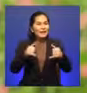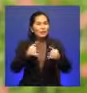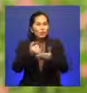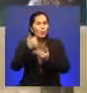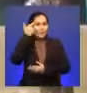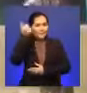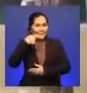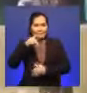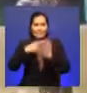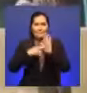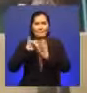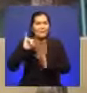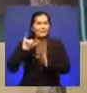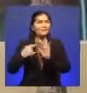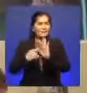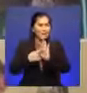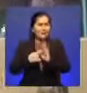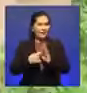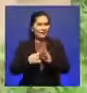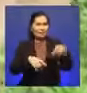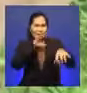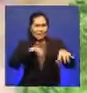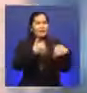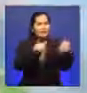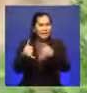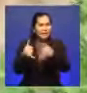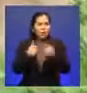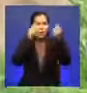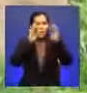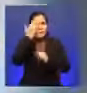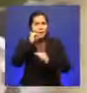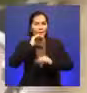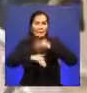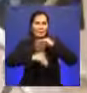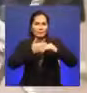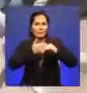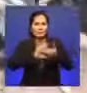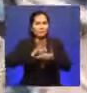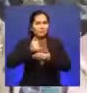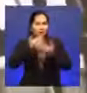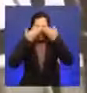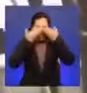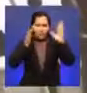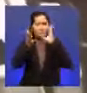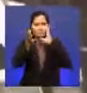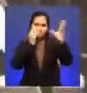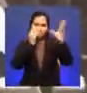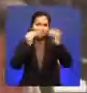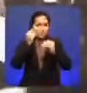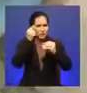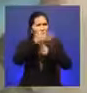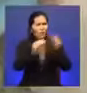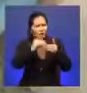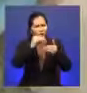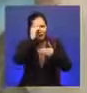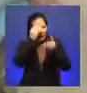เย ่แต่ละฐานของสนามเด็กเล่นนี้ออกแบบมาเพื่อเสริมพัฒนาการเปิดโลกการเรียนรู้ที่ไม่ยึดติดอยู่แค่ในห้องเรียน